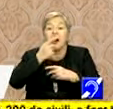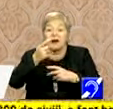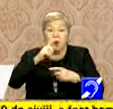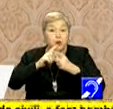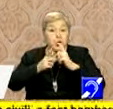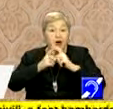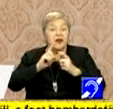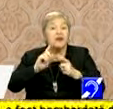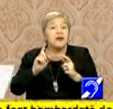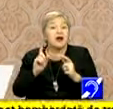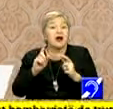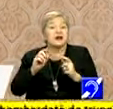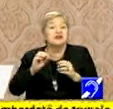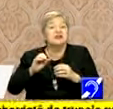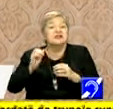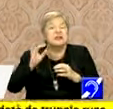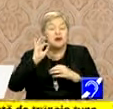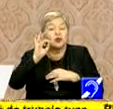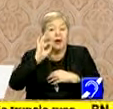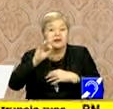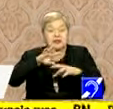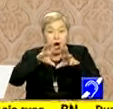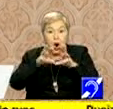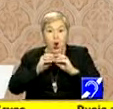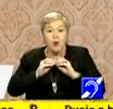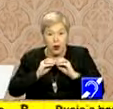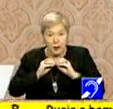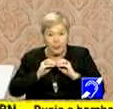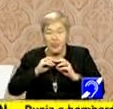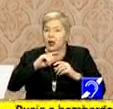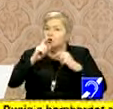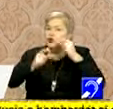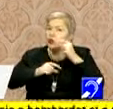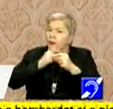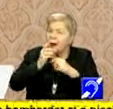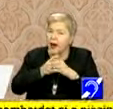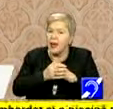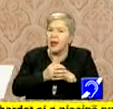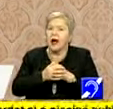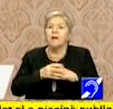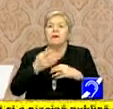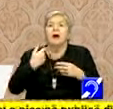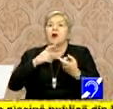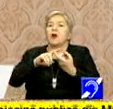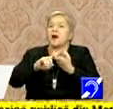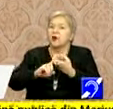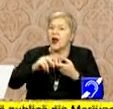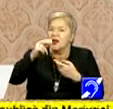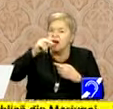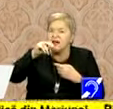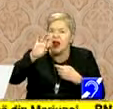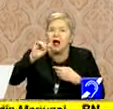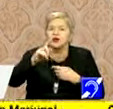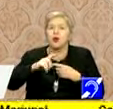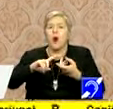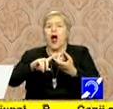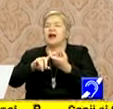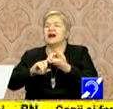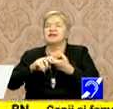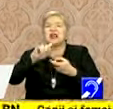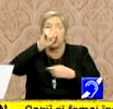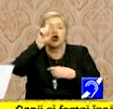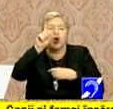de securitate comună, apoi complementarietatea cu NATO, cu Alianța